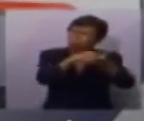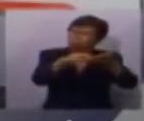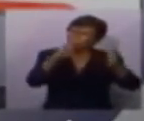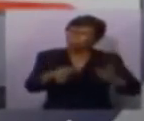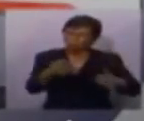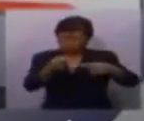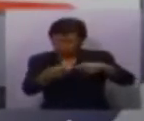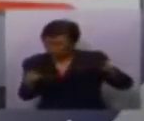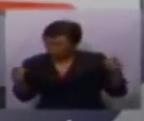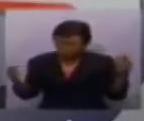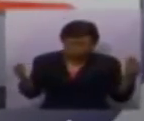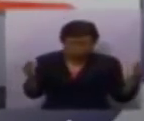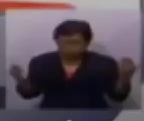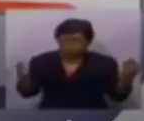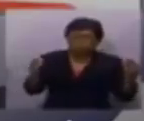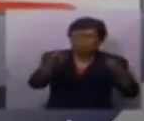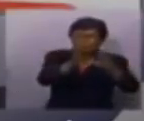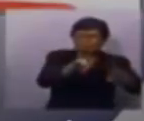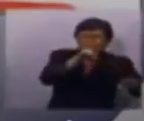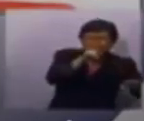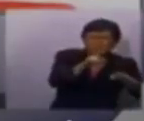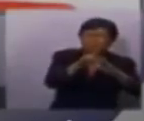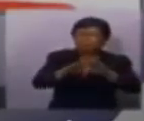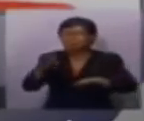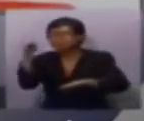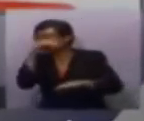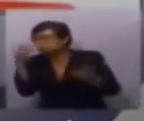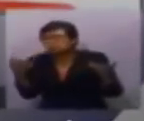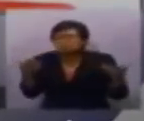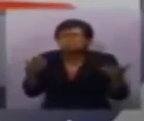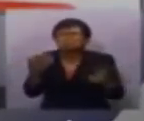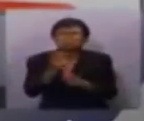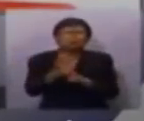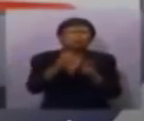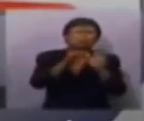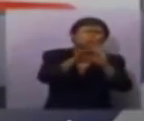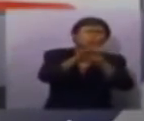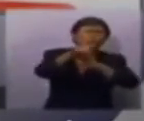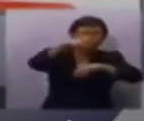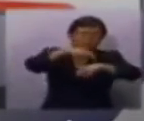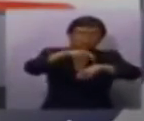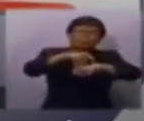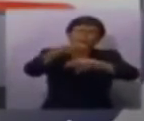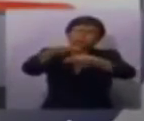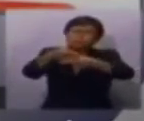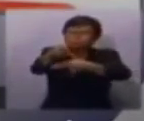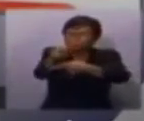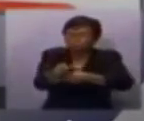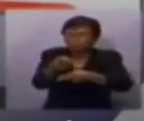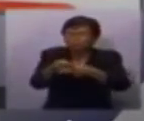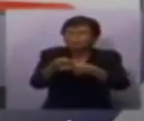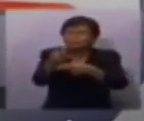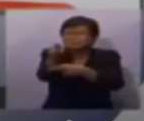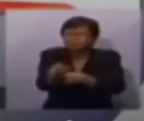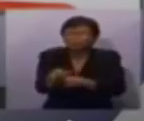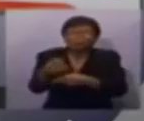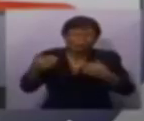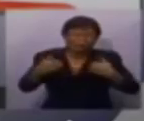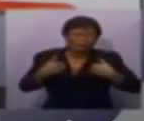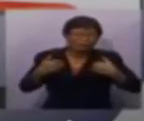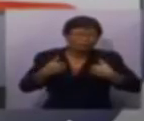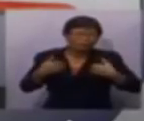untuk membezakan soal berita benar tidak benar. Sebagai contoh, waktu penamaan tadi kita dah